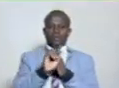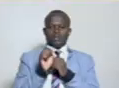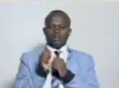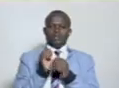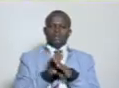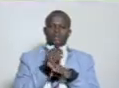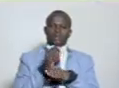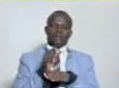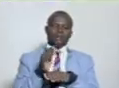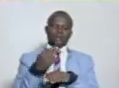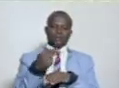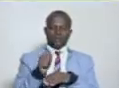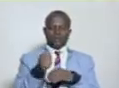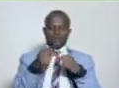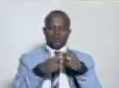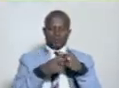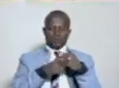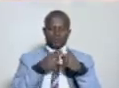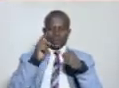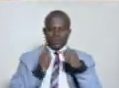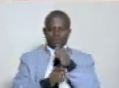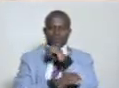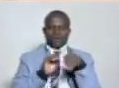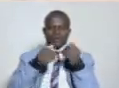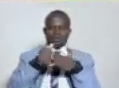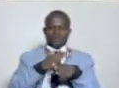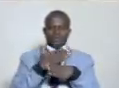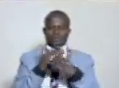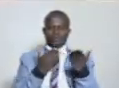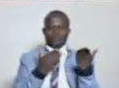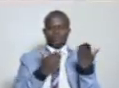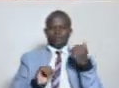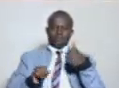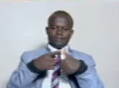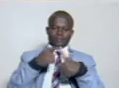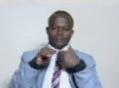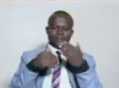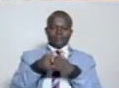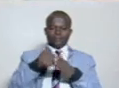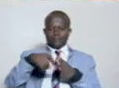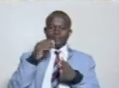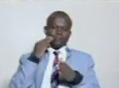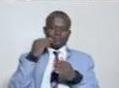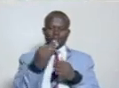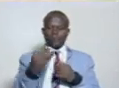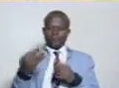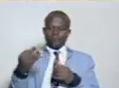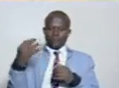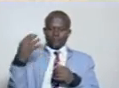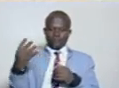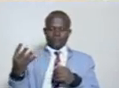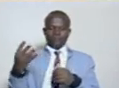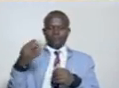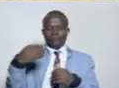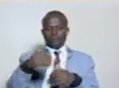hegitari 177 ibihugu uko ari bitatu bisangiye. Ku ikubitiro hakeneye miliyoni 344 z'amadolari kugira